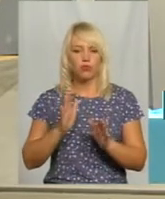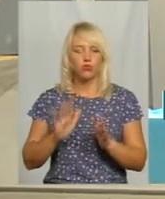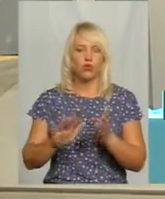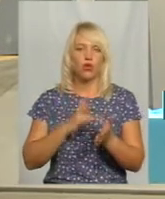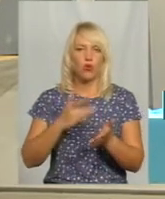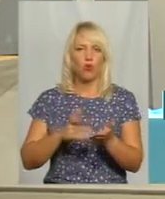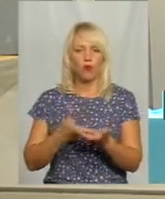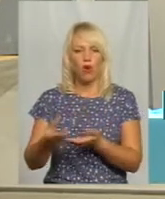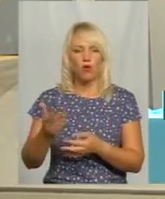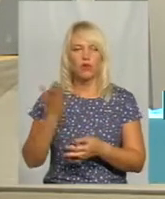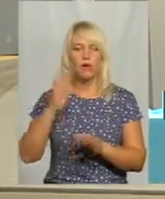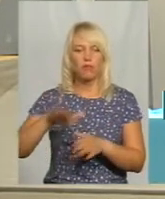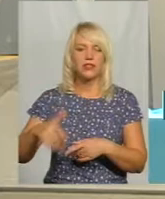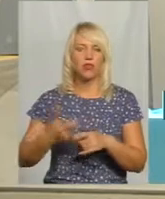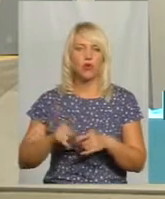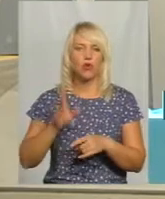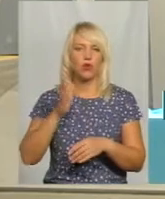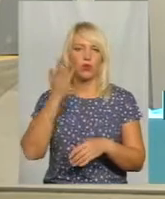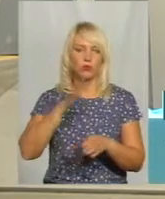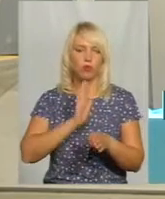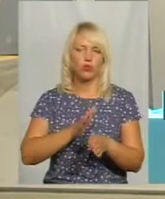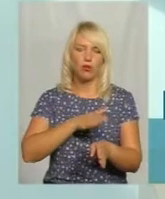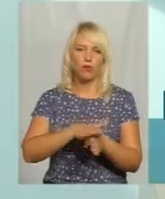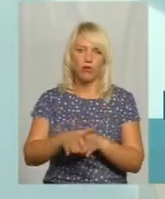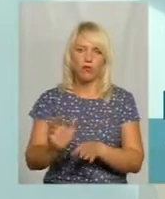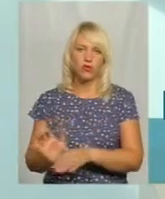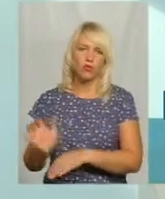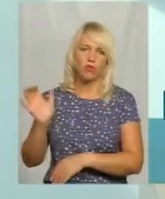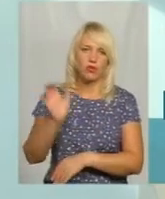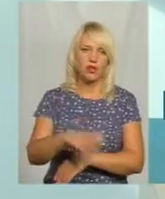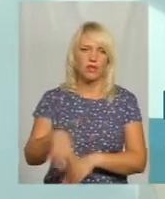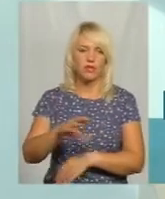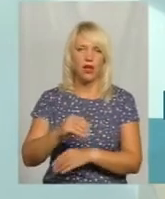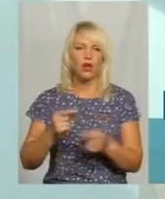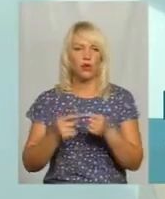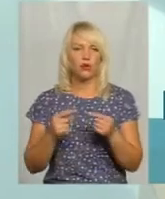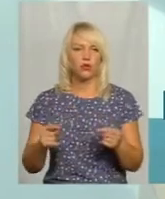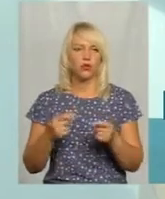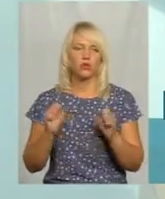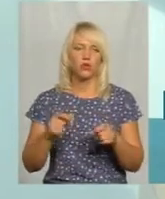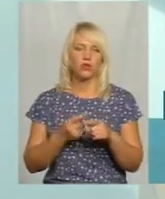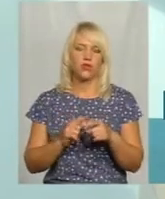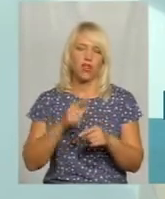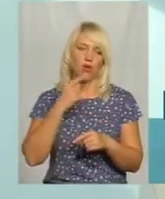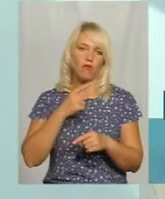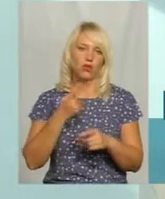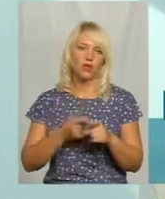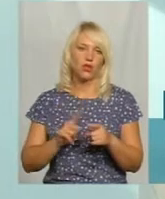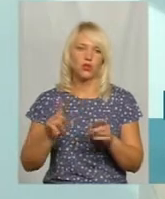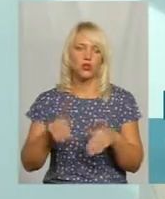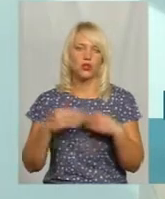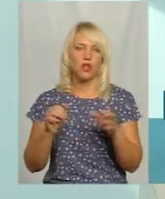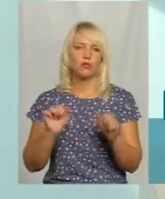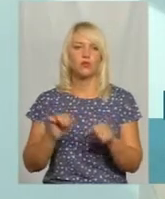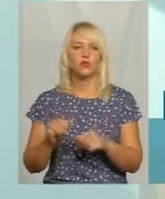після того, як буде повністю поставлена вся продукція. Можливо, це і, знаєте, певною мірою говорить про те, що це дасть